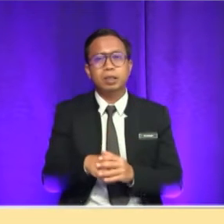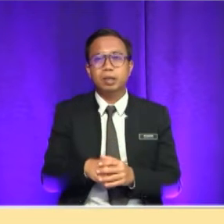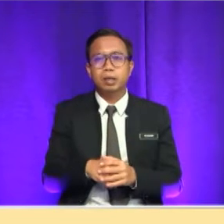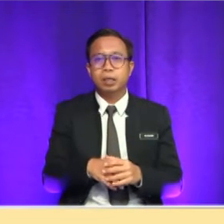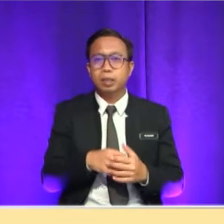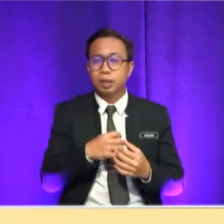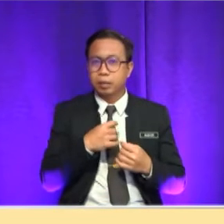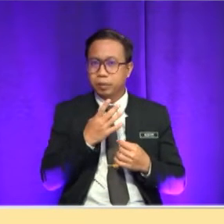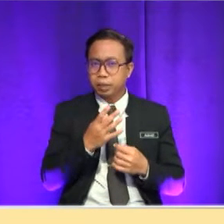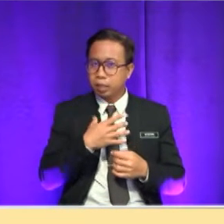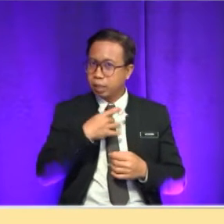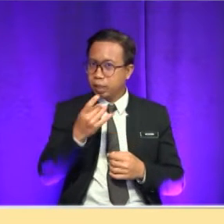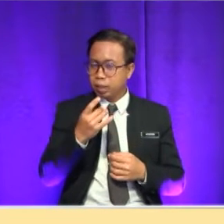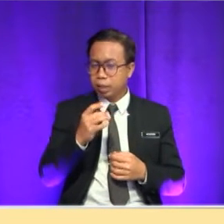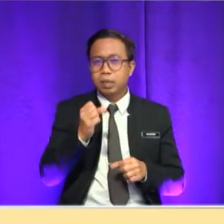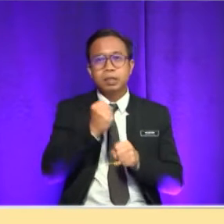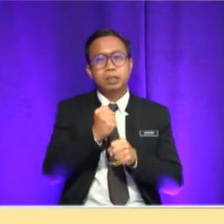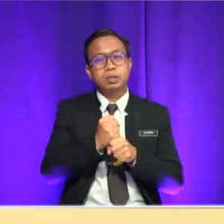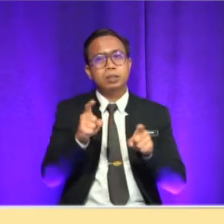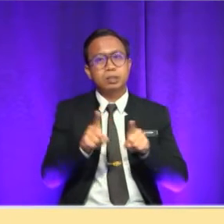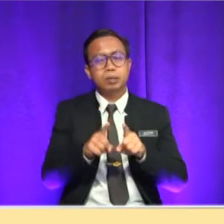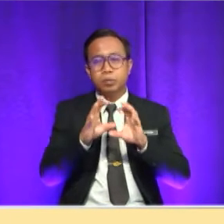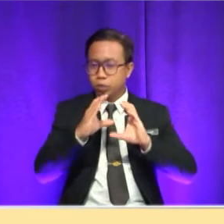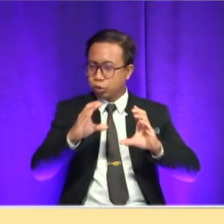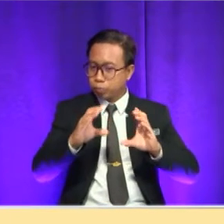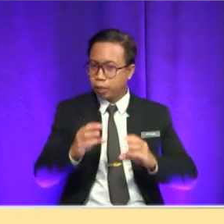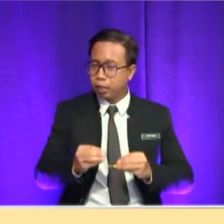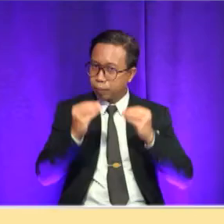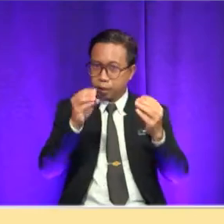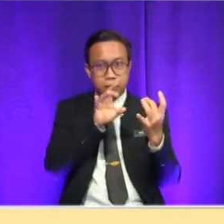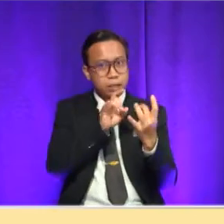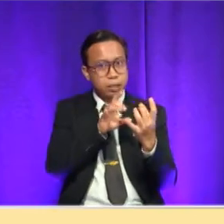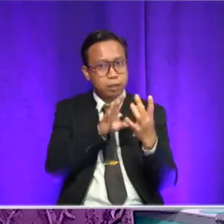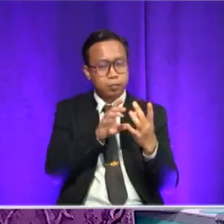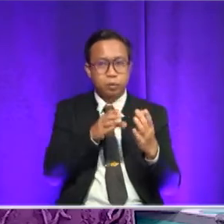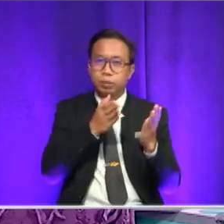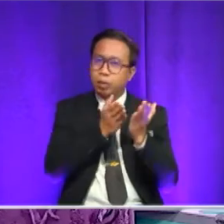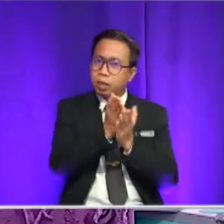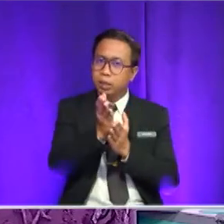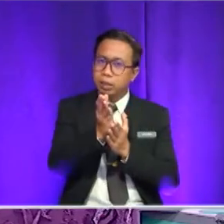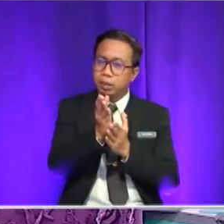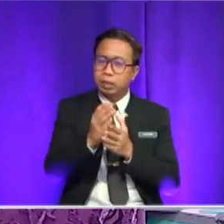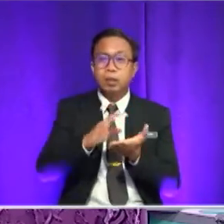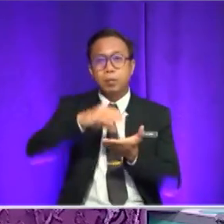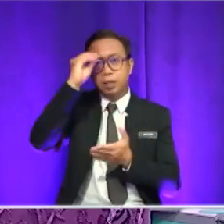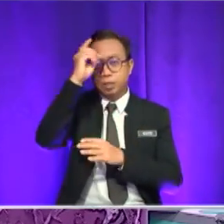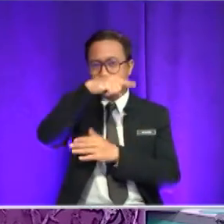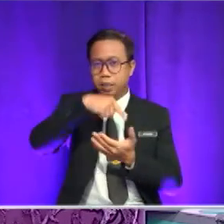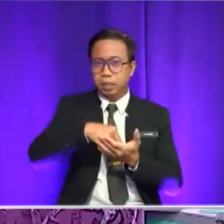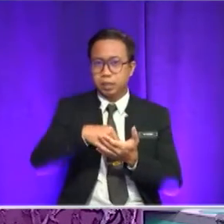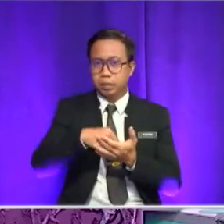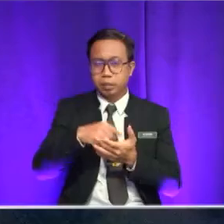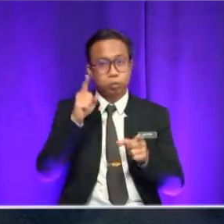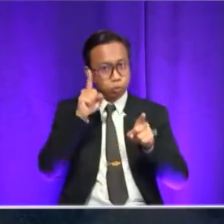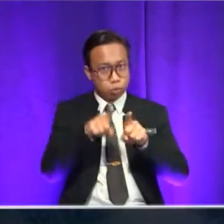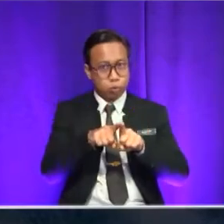berdaya saing, bekerjasama dan cepat memberikan respon, ya, yang baik sepanjang sesi pembelajaran hari ini. Betul tak, Irfan? Setuju tak dengan